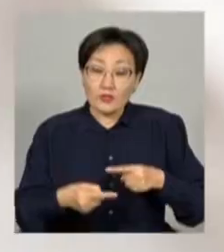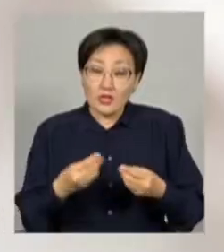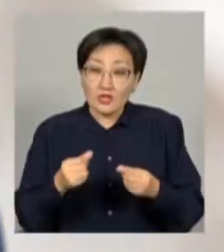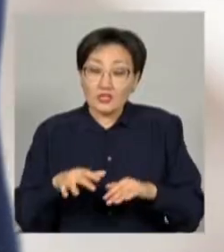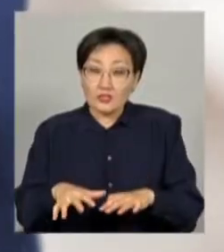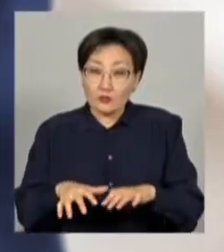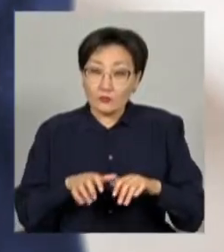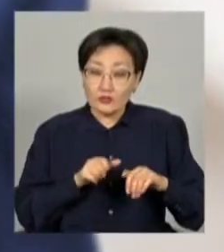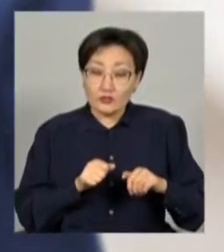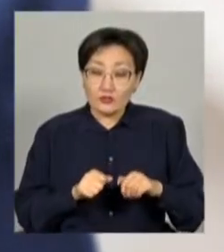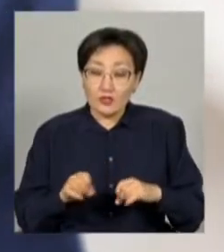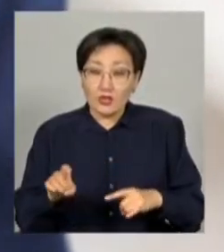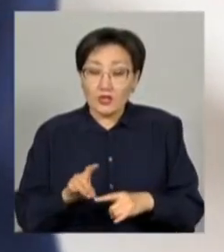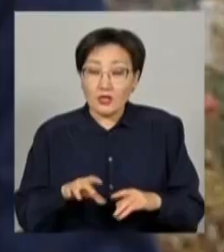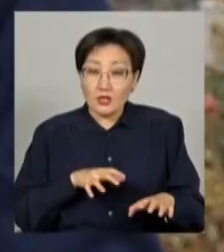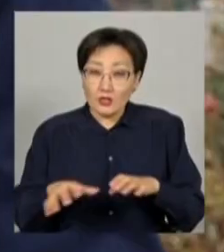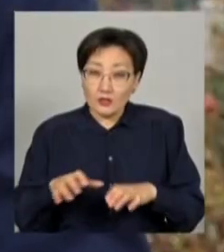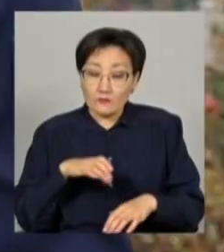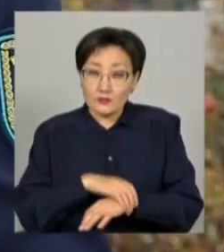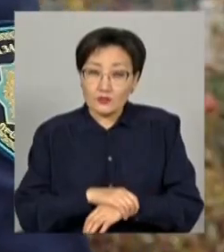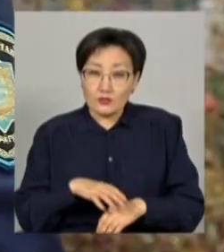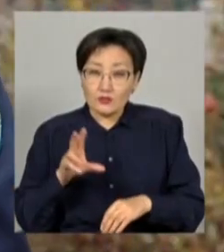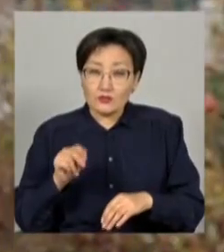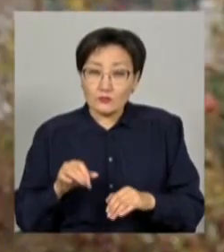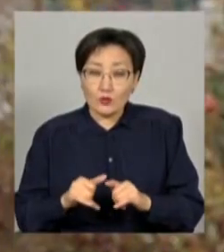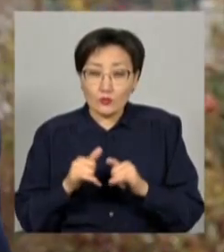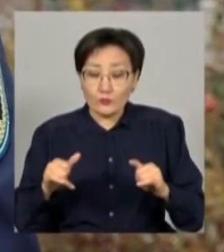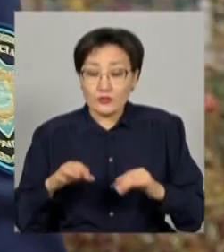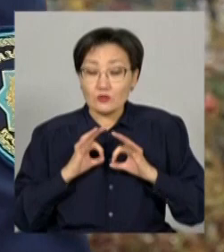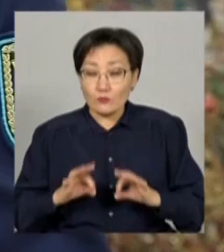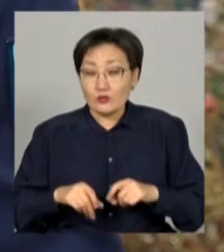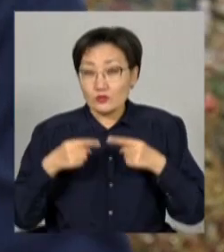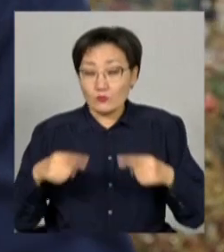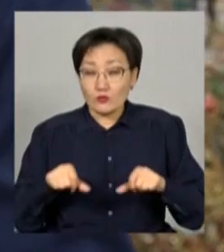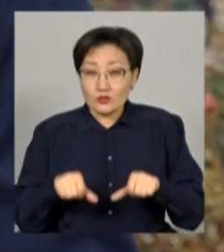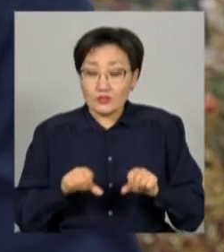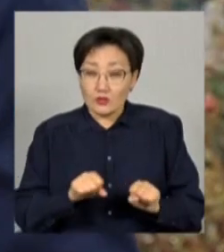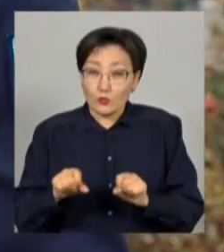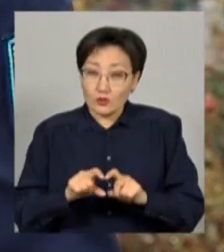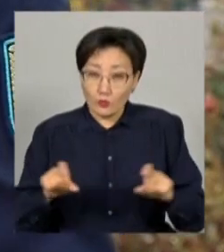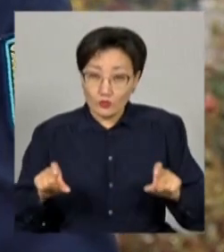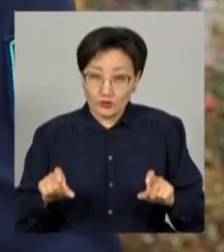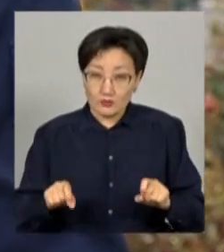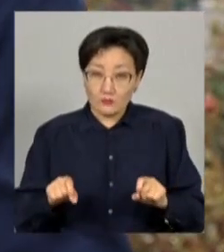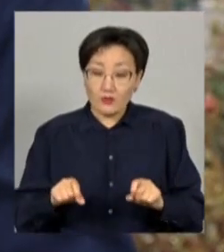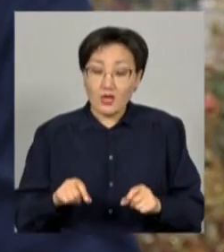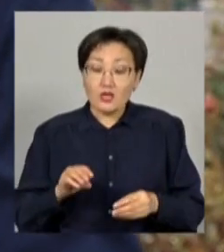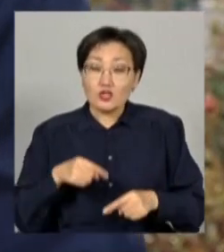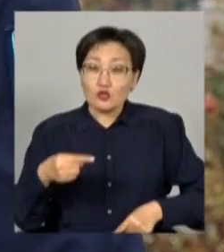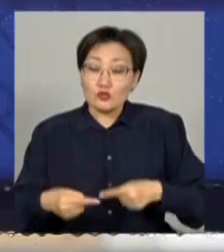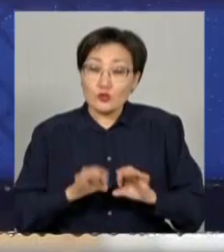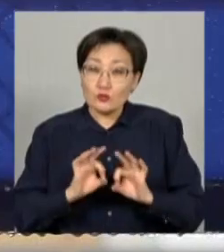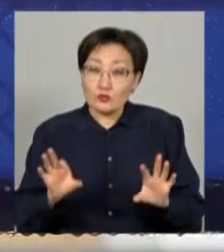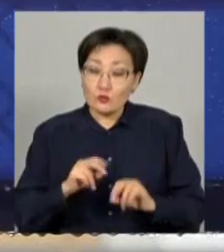және алаяқтардың түрі көбеюде. Және ол туралы прокуратура және өзге де құқық қорғау органдары жүйелі түрде